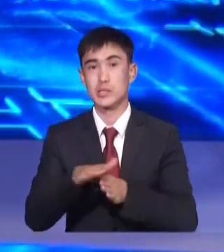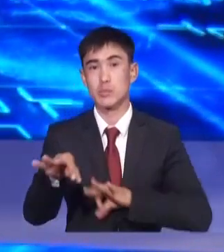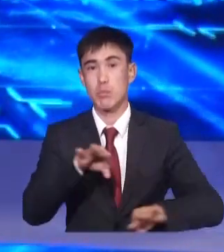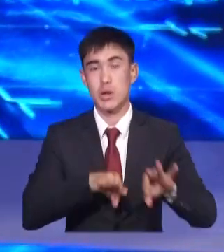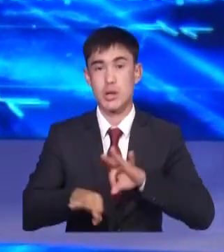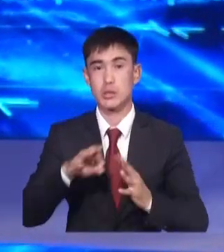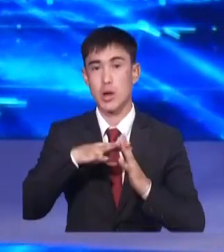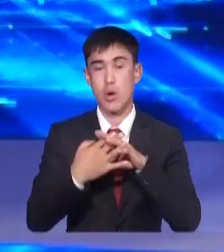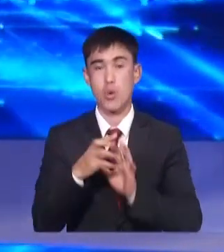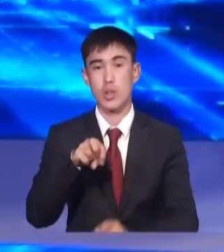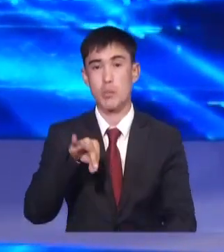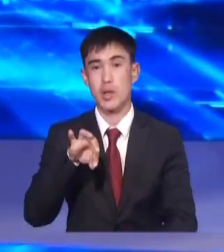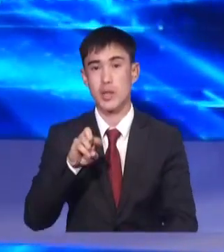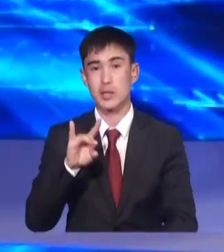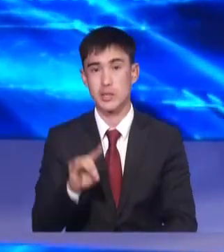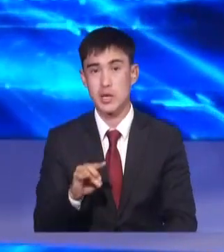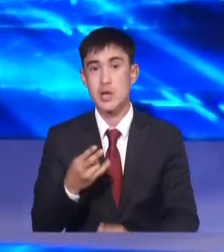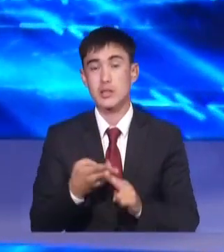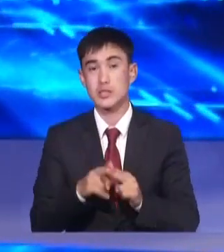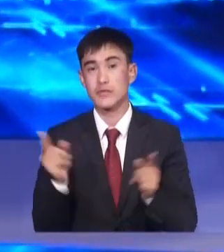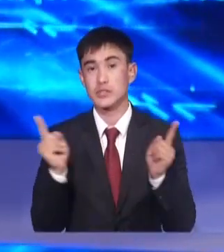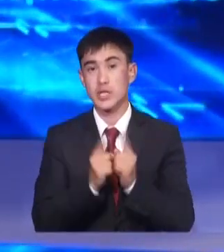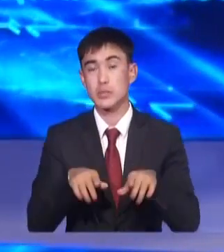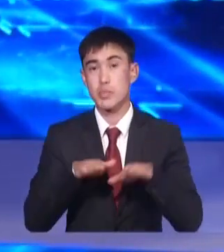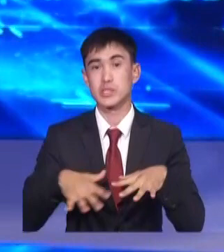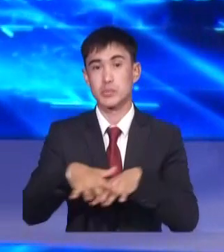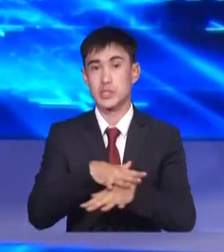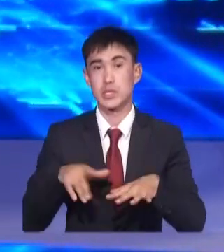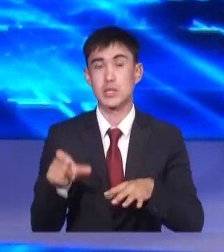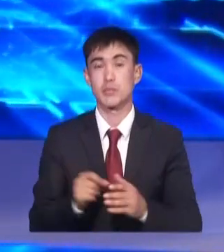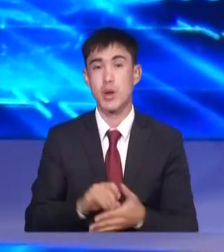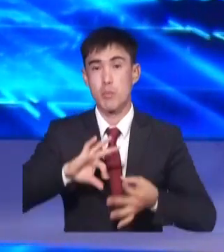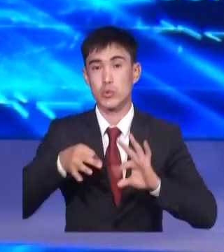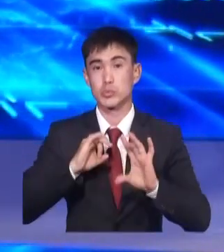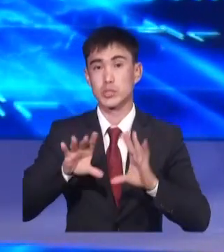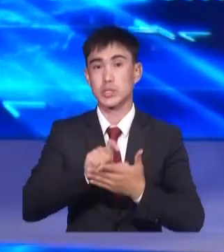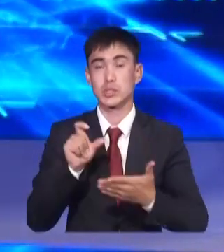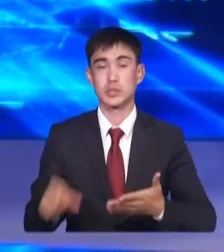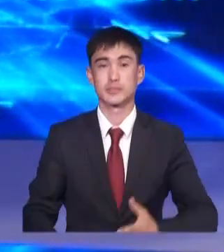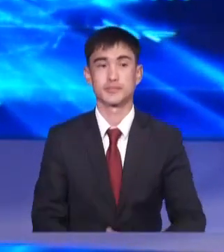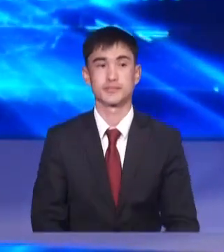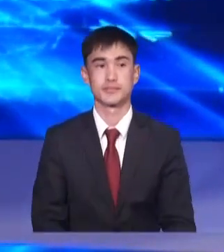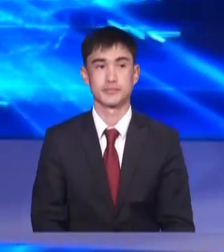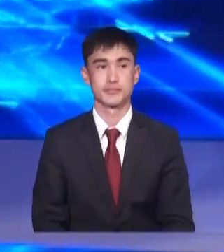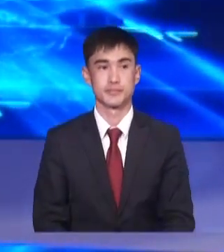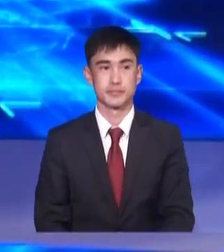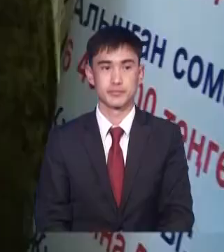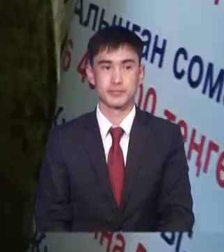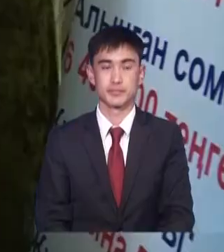ознакомилась с ходом реализации проекта «Аул Аманаты», а также встретилась с местным населением. Подробности у Айслу Жандосовой.